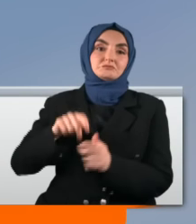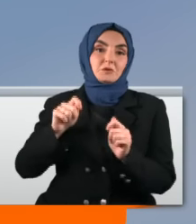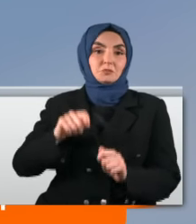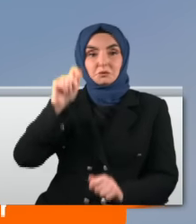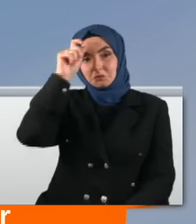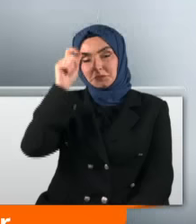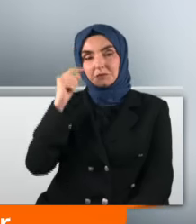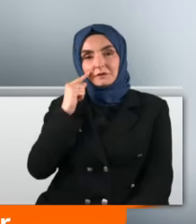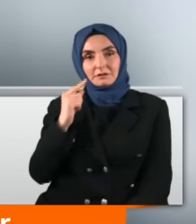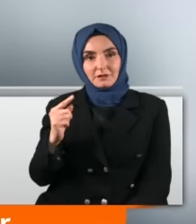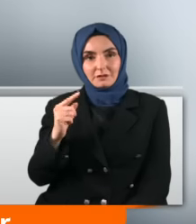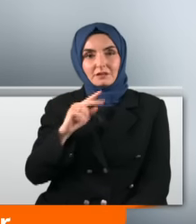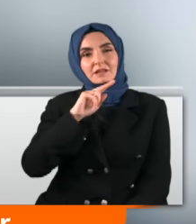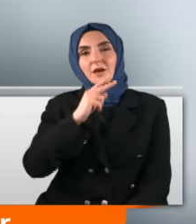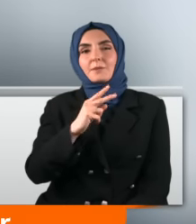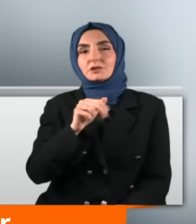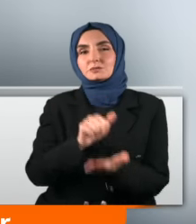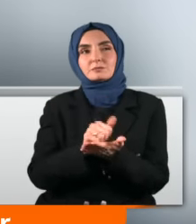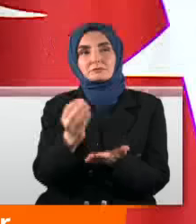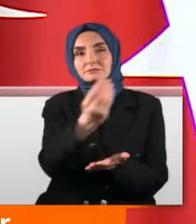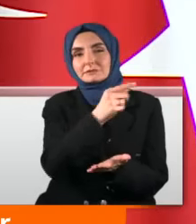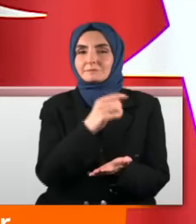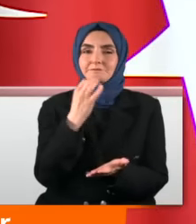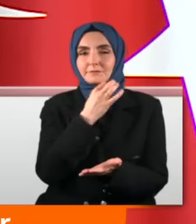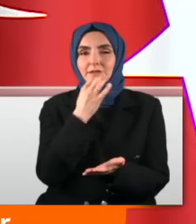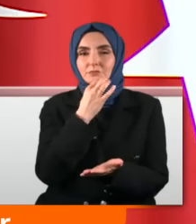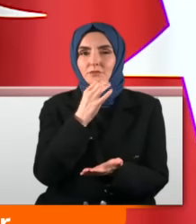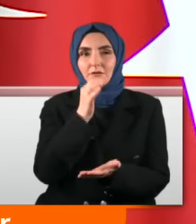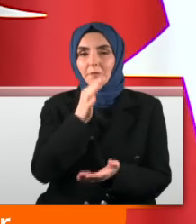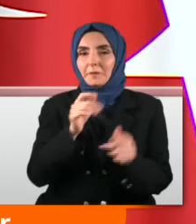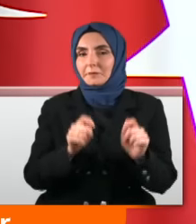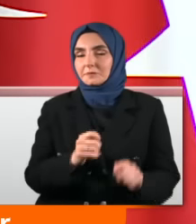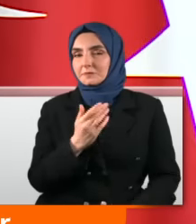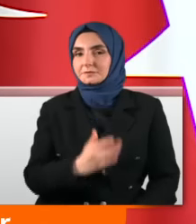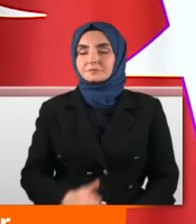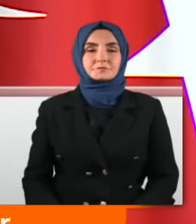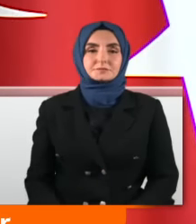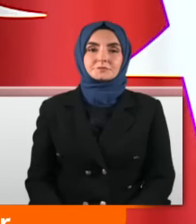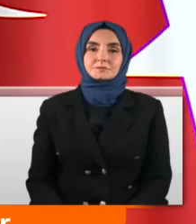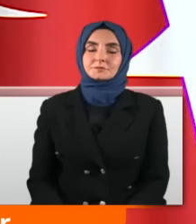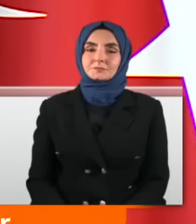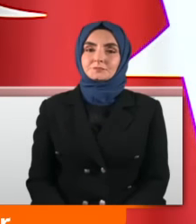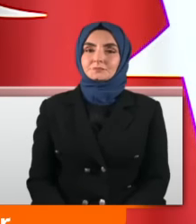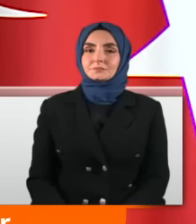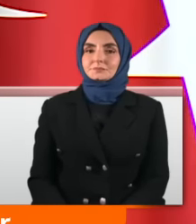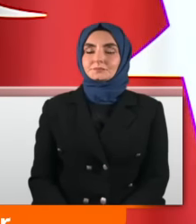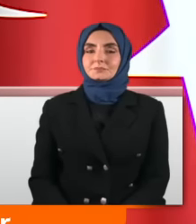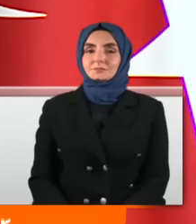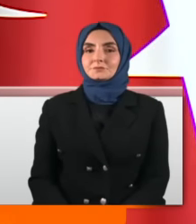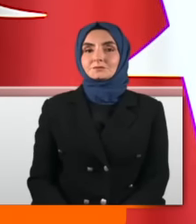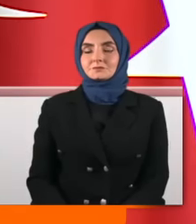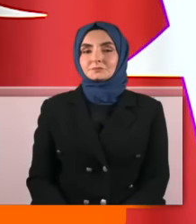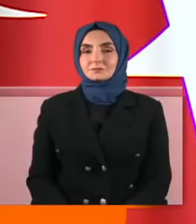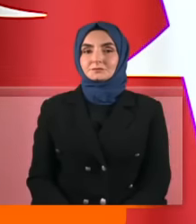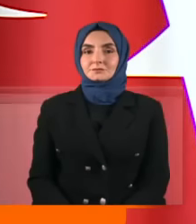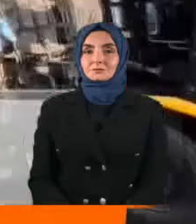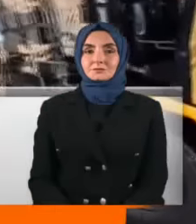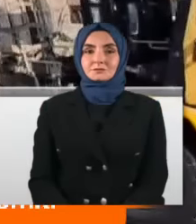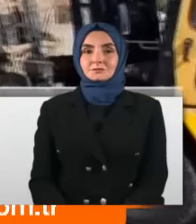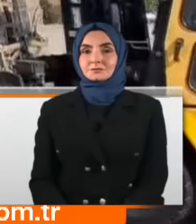basın organında da benzer ifadelere yer verildi. Gazze'deki kardeşlerimize insani yardım ulaştırmak için yoğun bir çaba